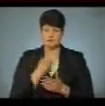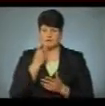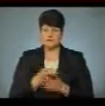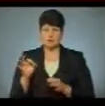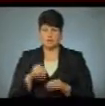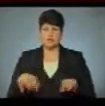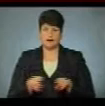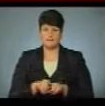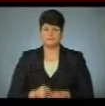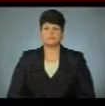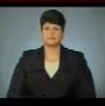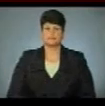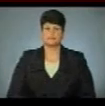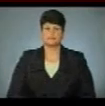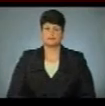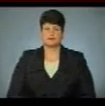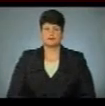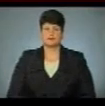таке.